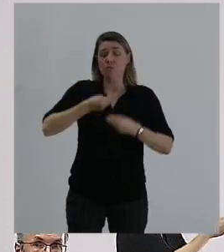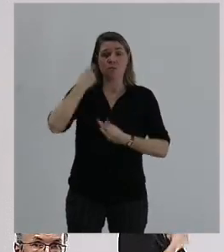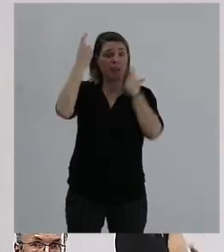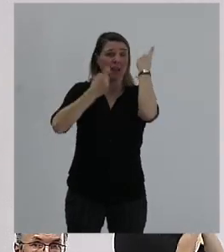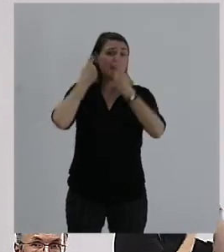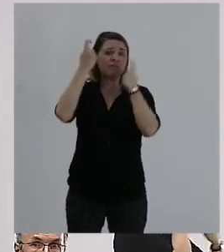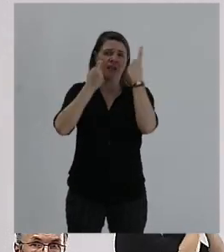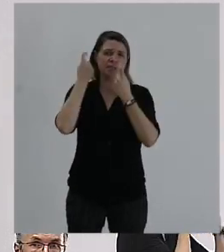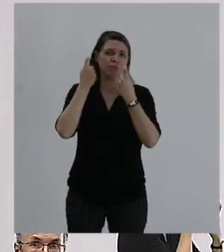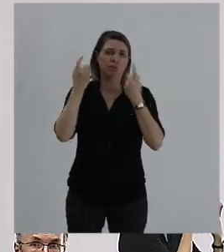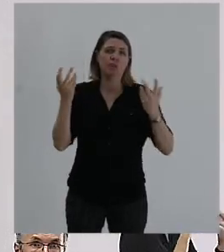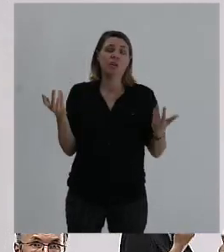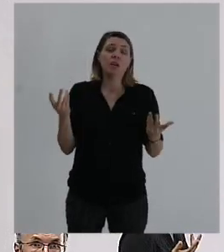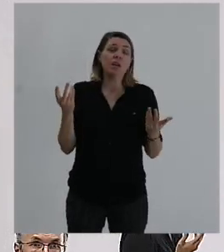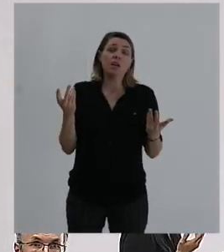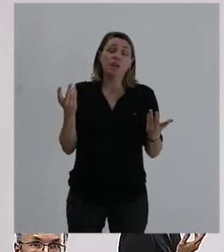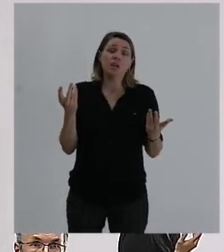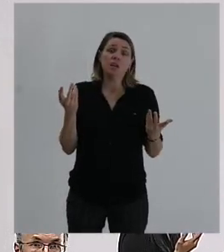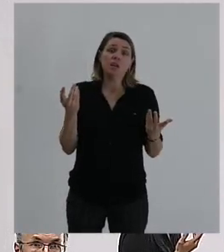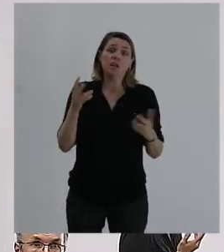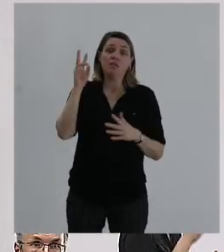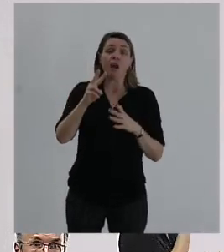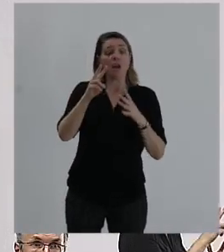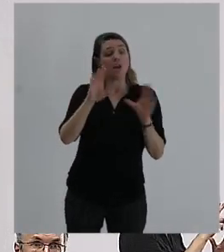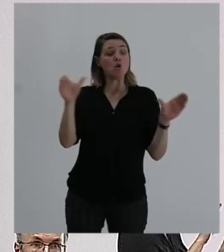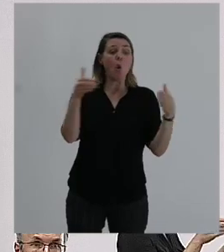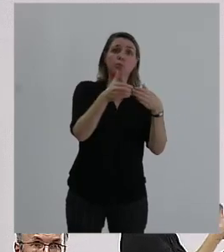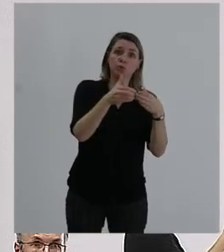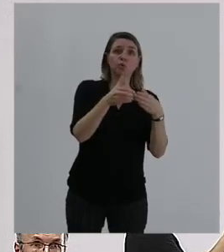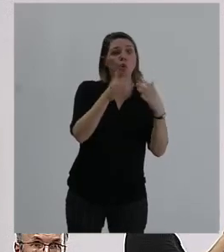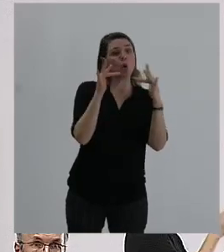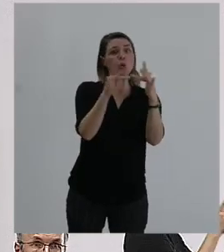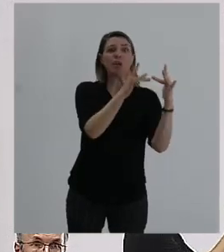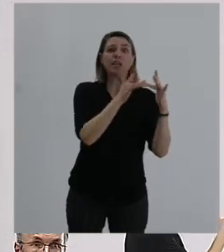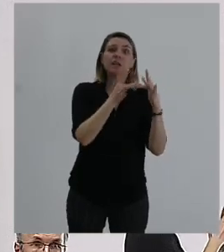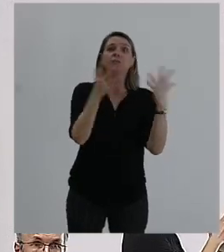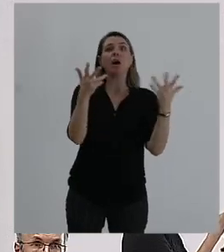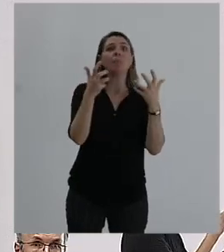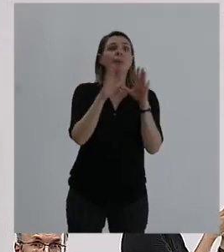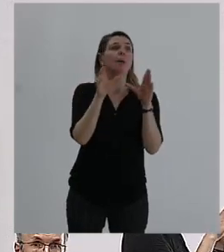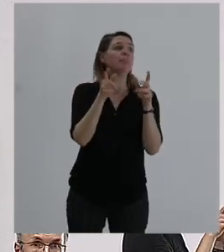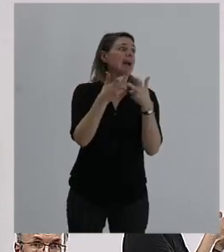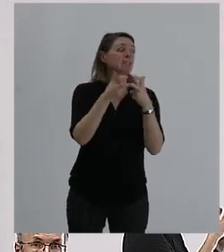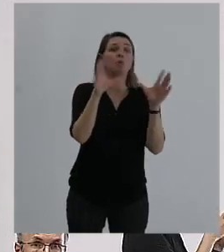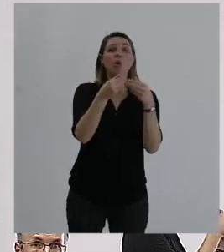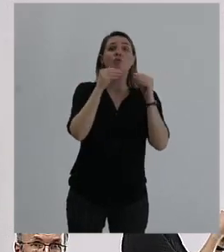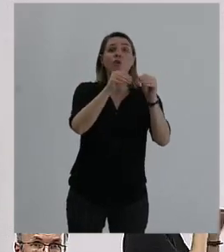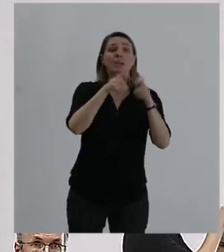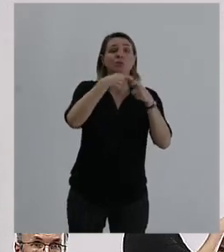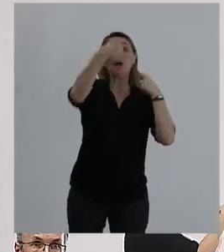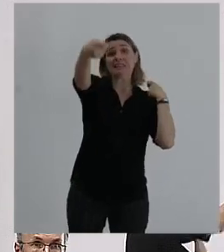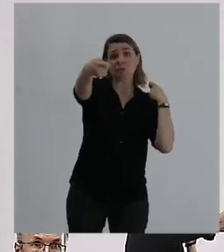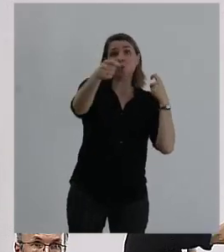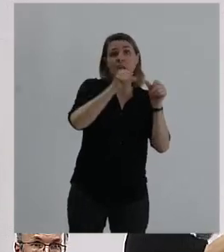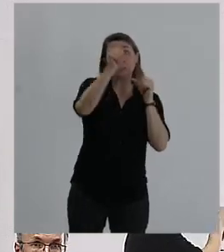Et il n'y a pas de raison pour qu'un campus connecté, une formation à distance, ne permette pas de